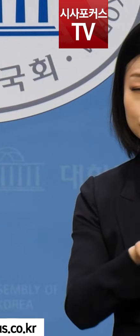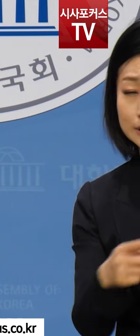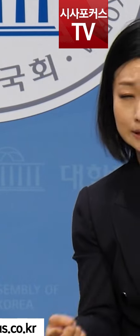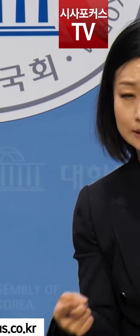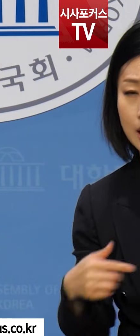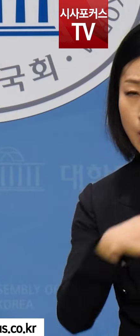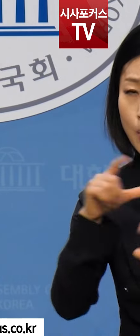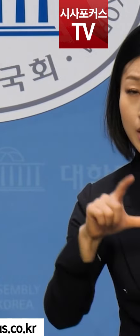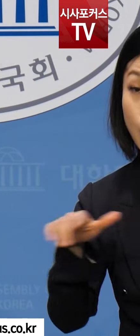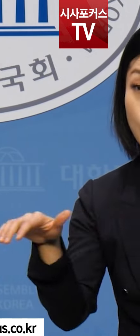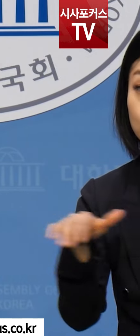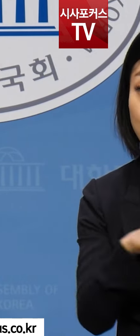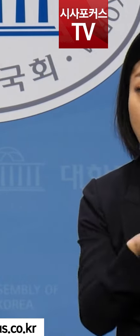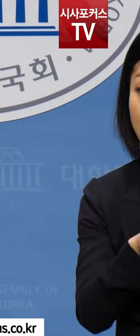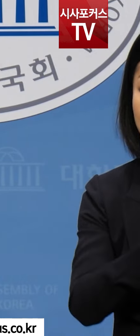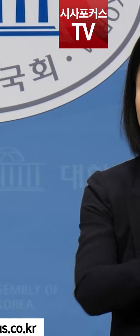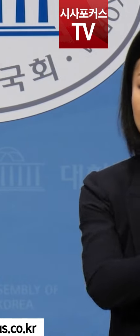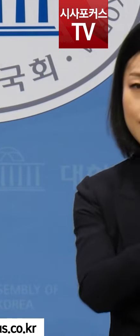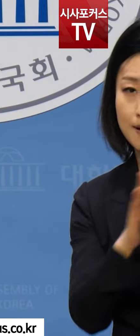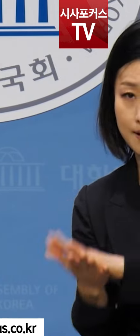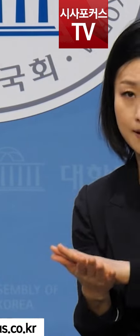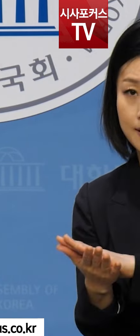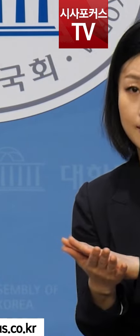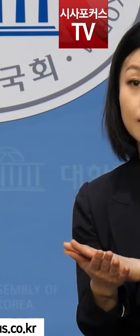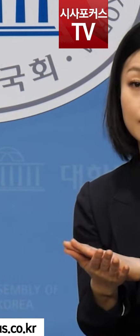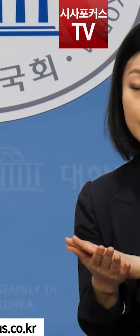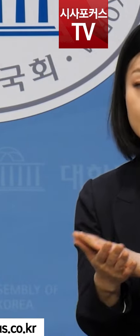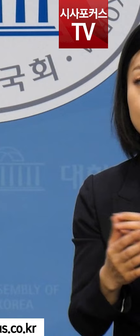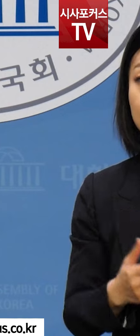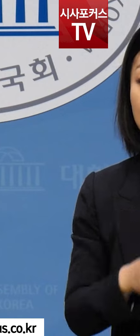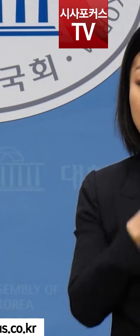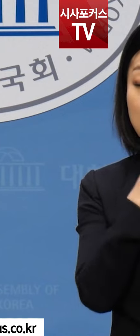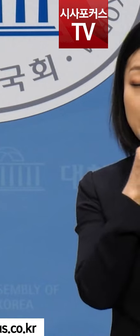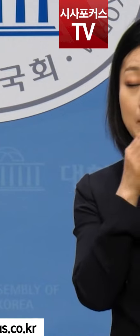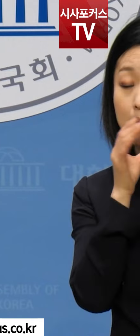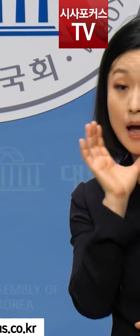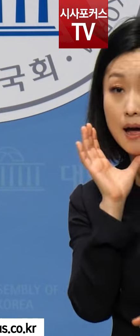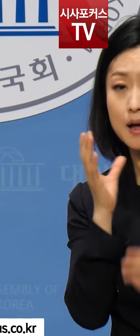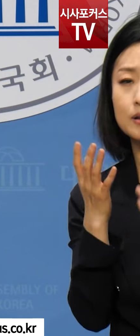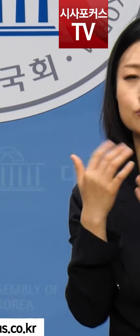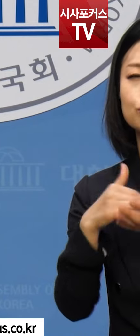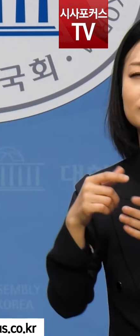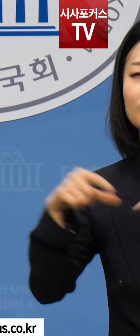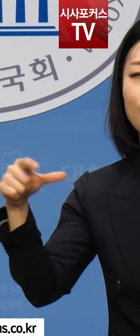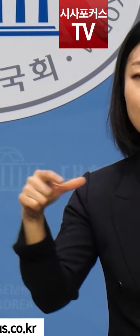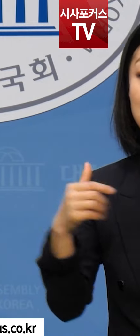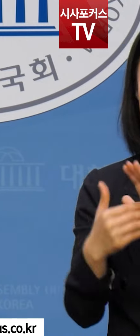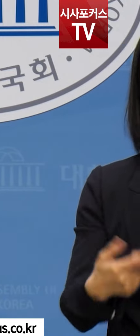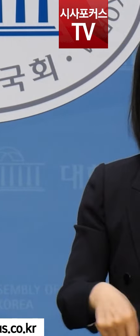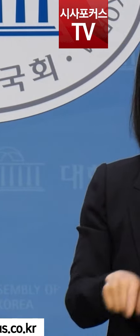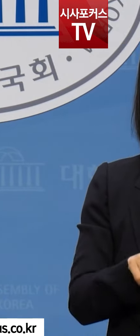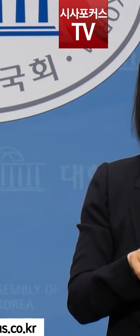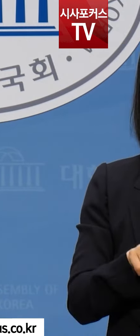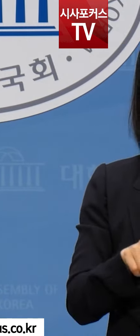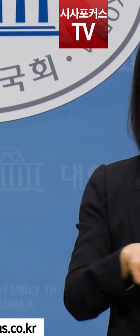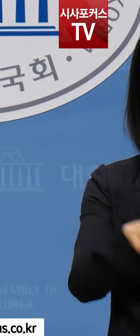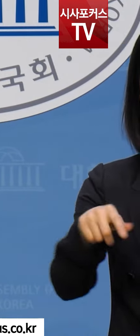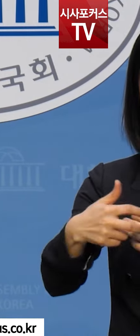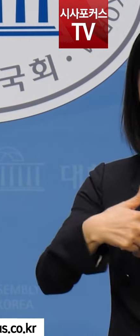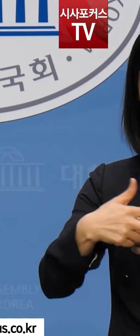진료 환경의 문화를 과감히 개선하고 초고령 시대를 대비해서 통합적,